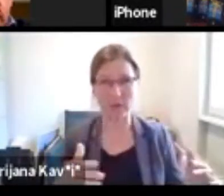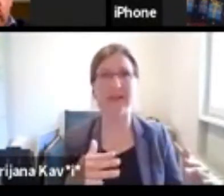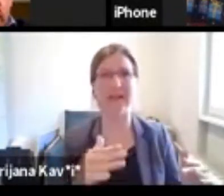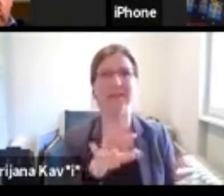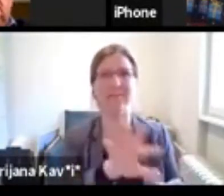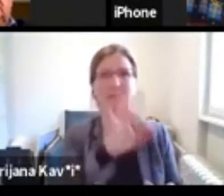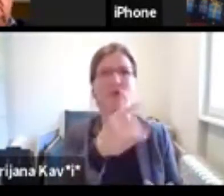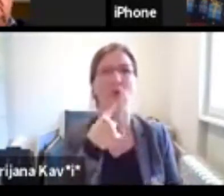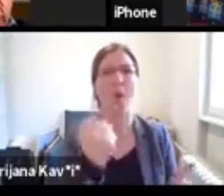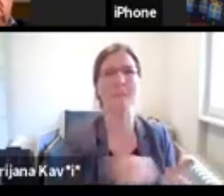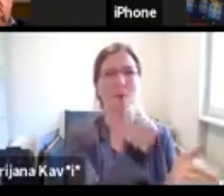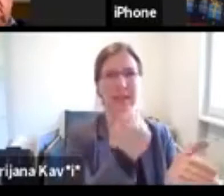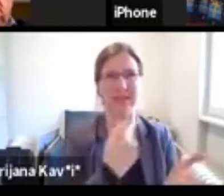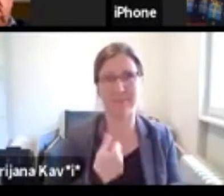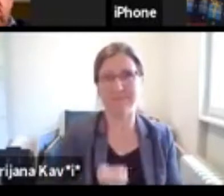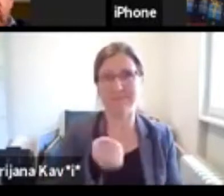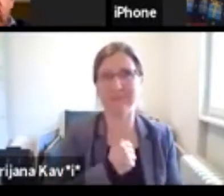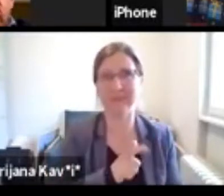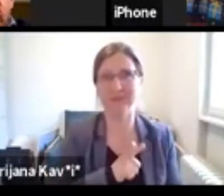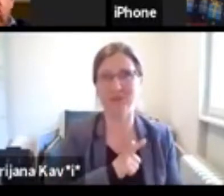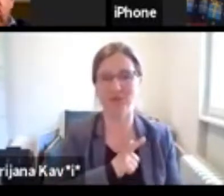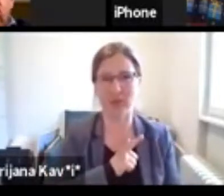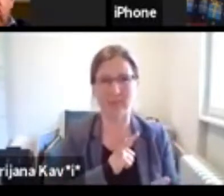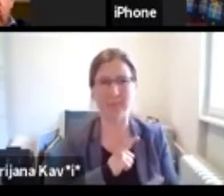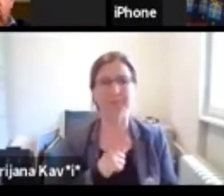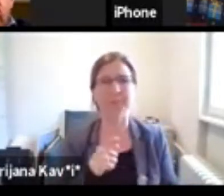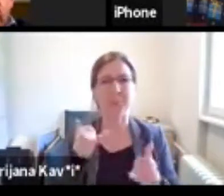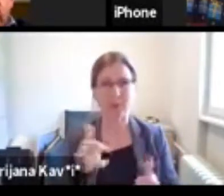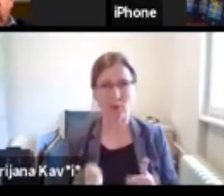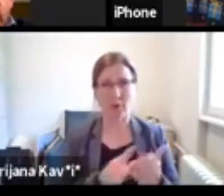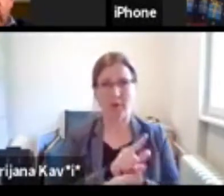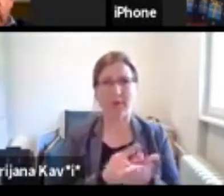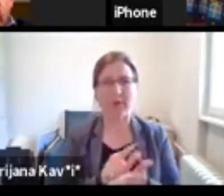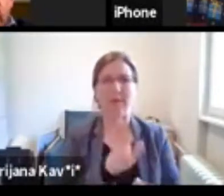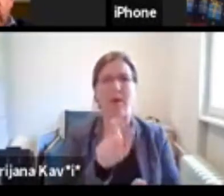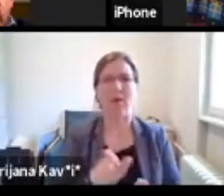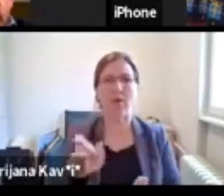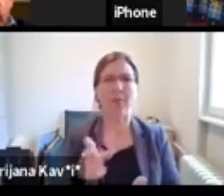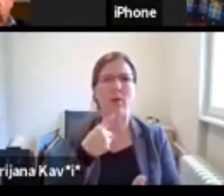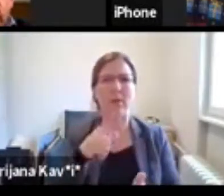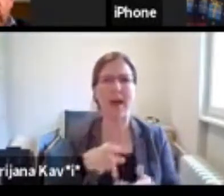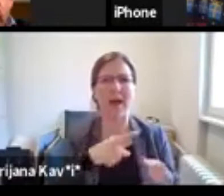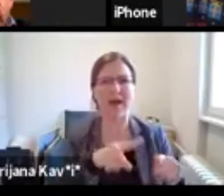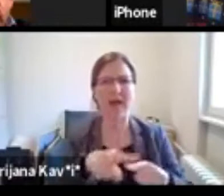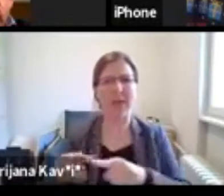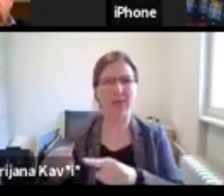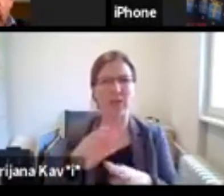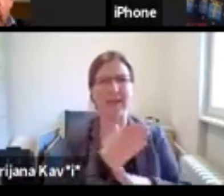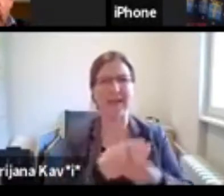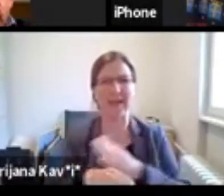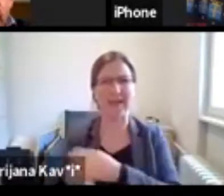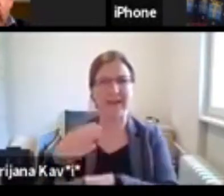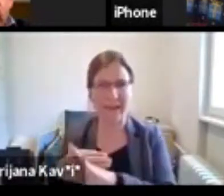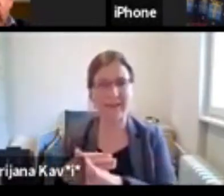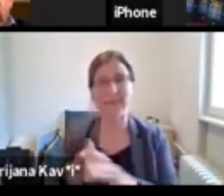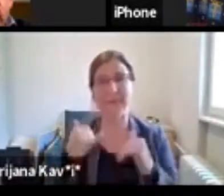ovim izazovima s kojima se susreću osobe s različitim vrstama invaliditeta, te kako ih premostiti u ovim nemilim vremenima, govorit